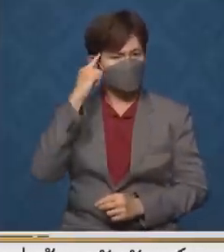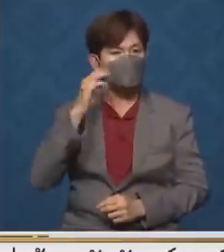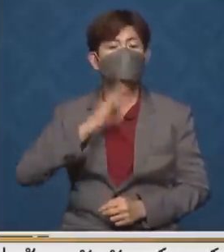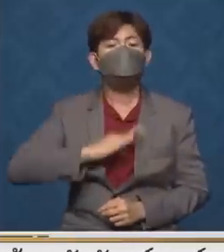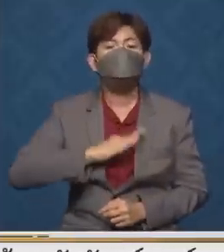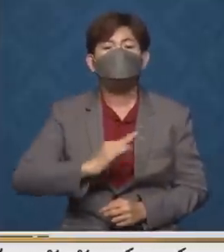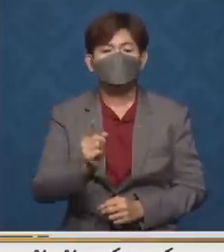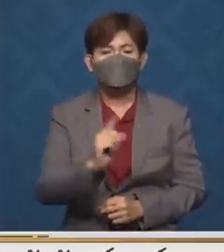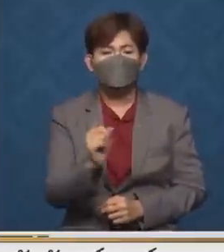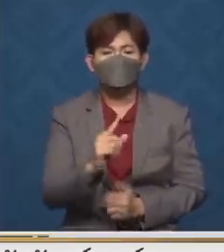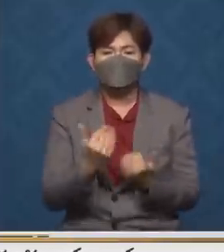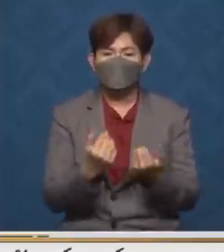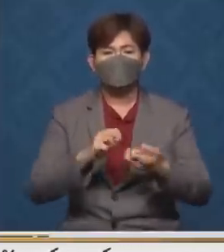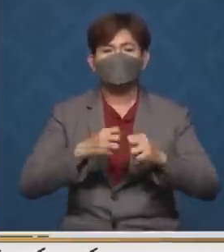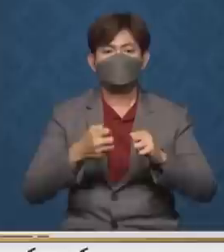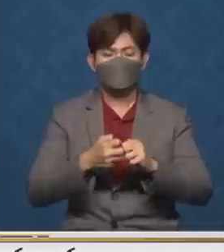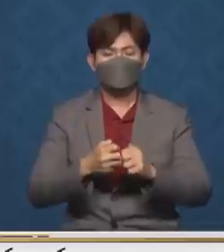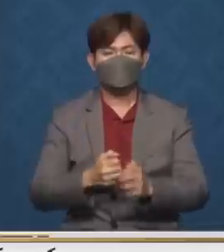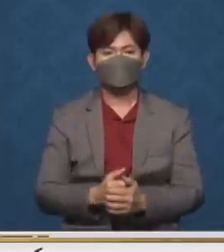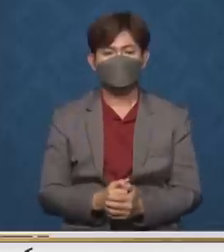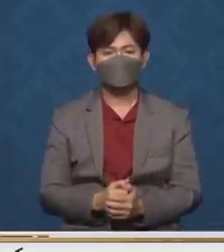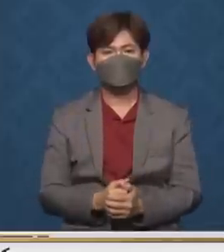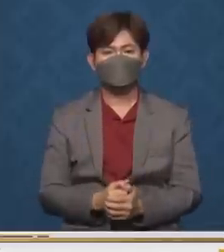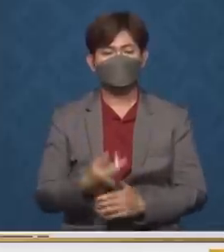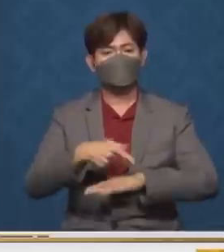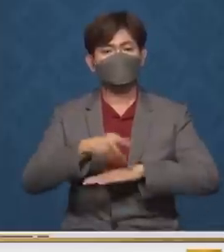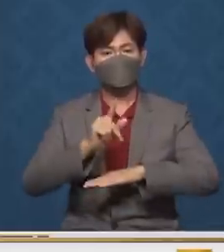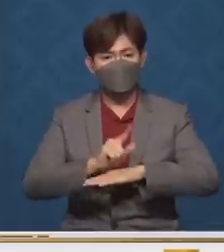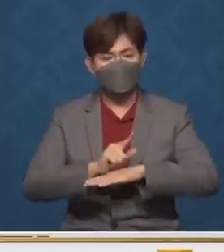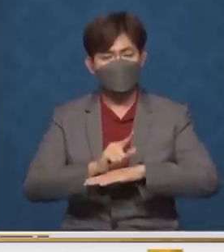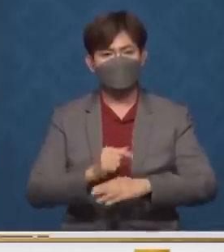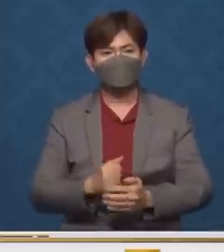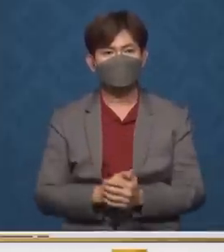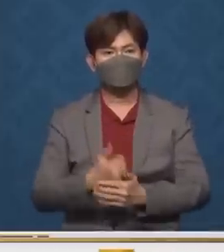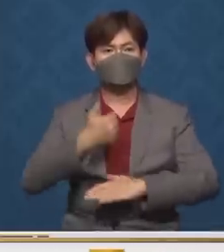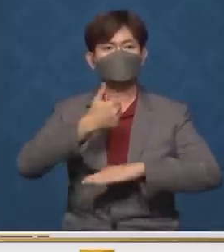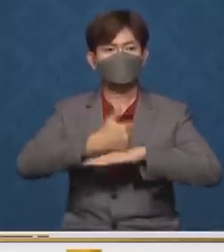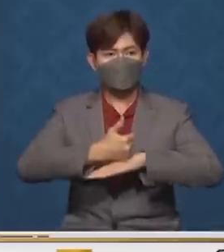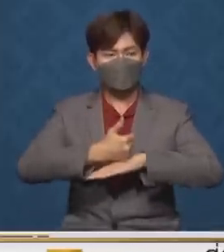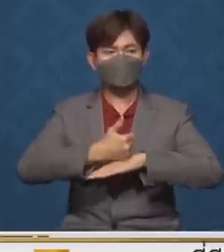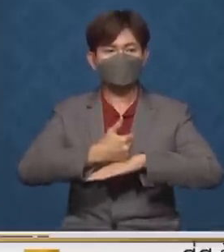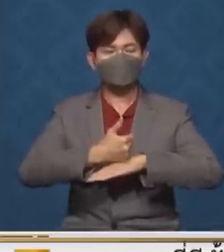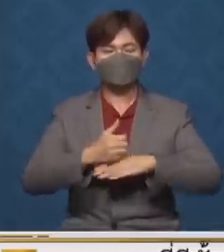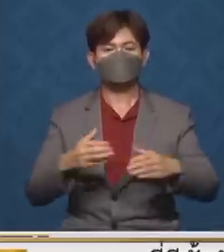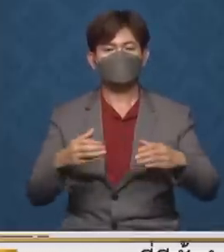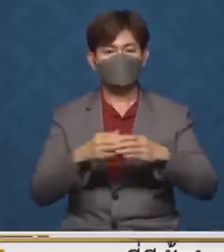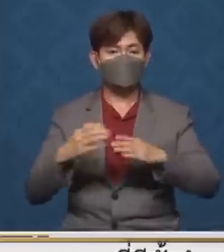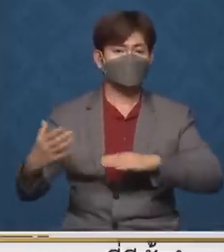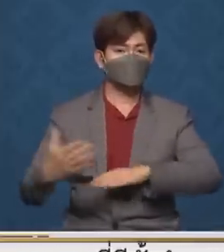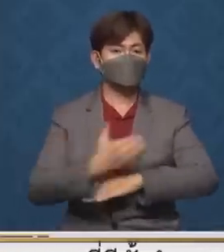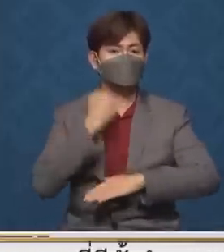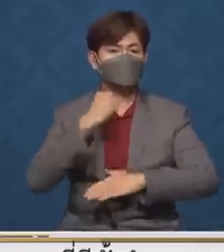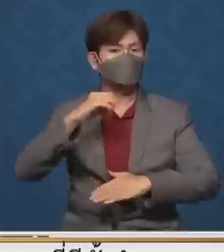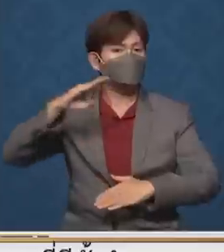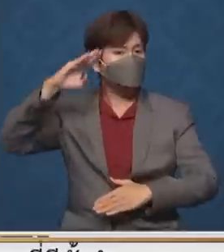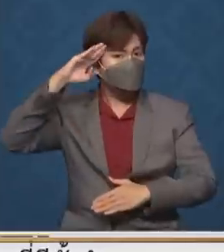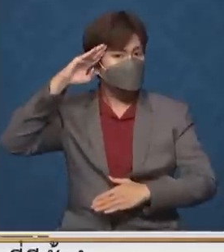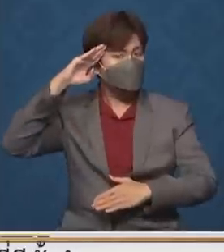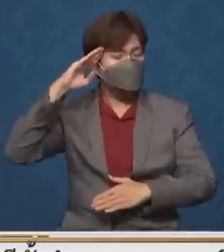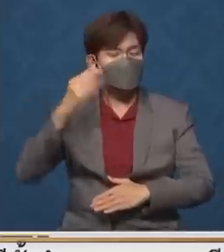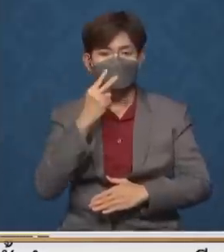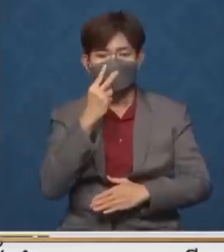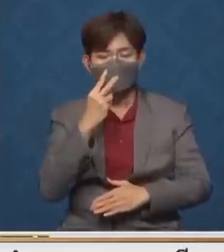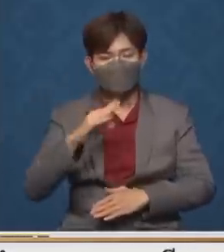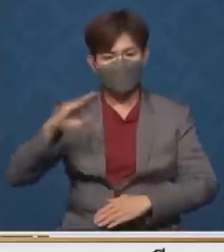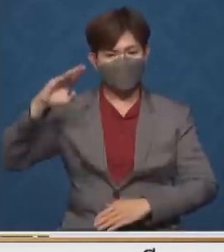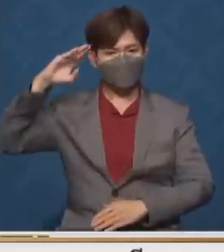กรู้ส Gins depoisอะไรขอ pastตุอันี้หอไม่ธรรฐานครับผู้นำของกองทับวันนี้แทนที่จะให้ นายท